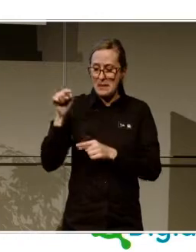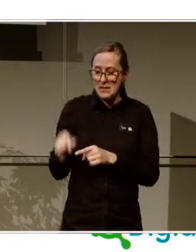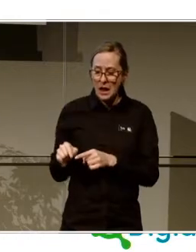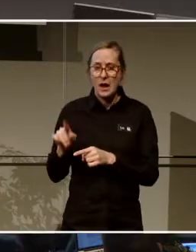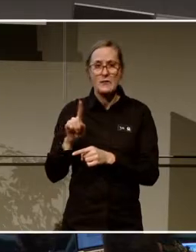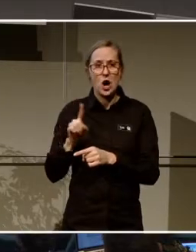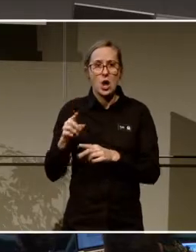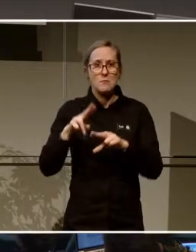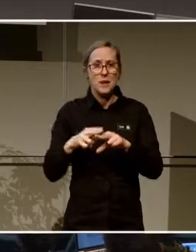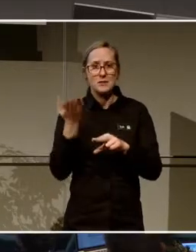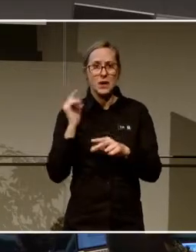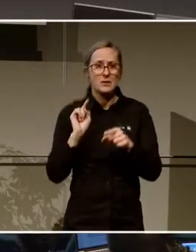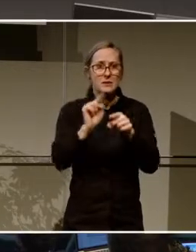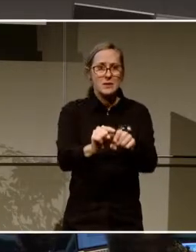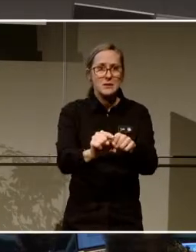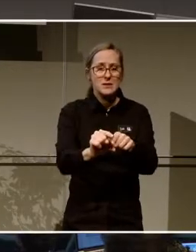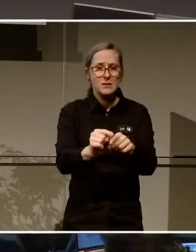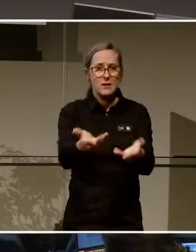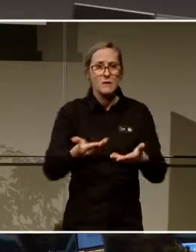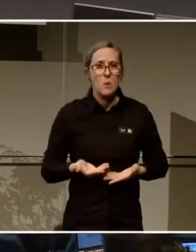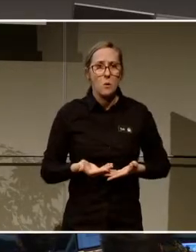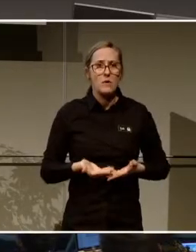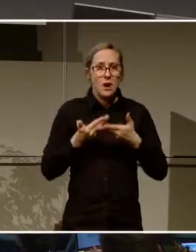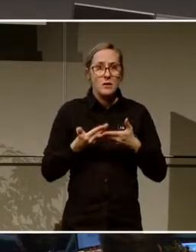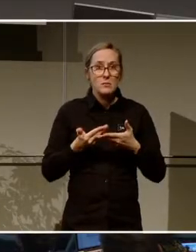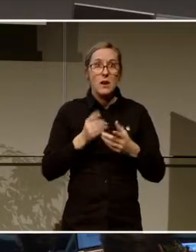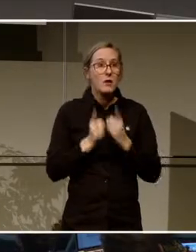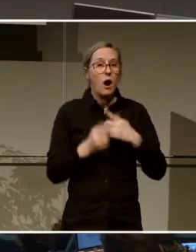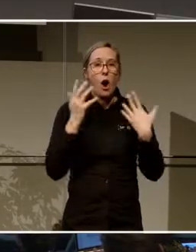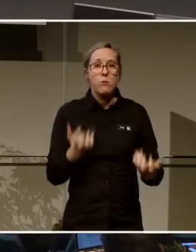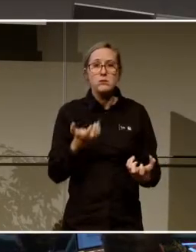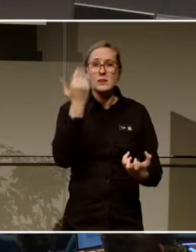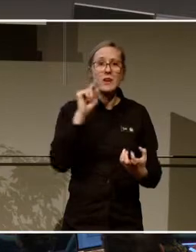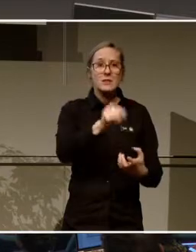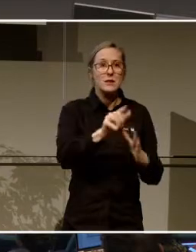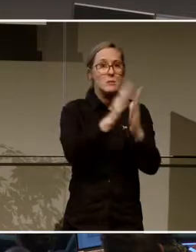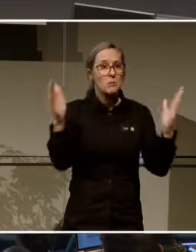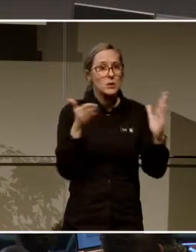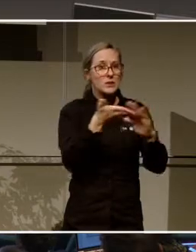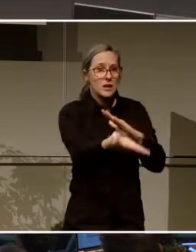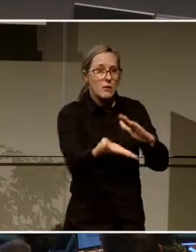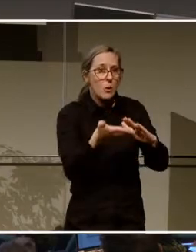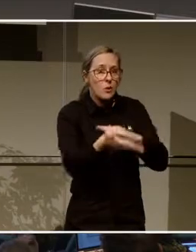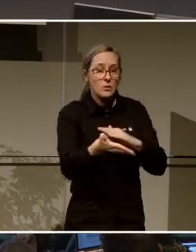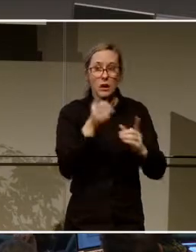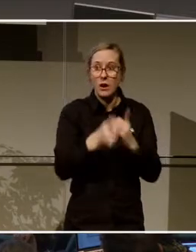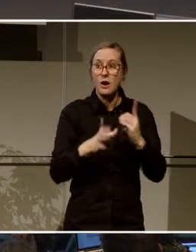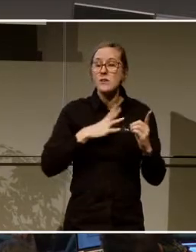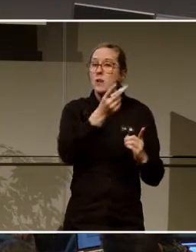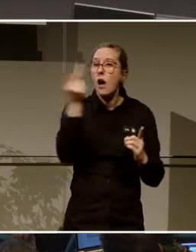kan gå till biblioteken och få hjälp med utskrifter. Kanske det finns något annat ställe också som kan printa